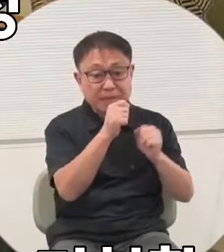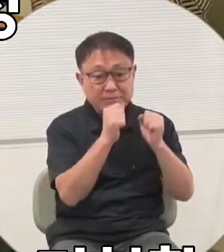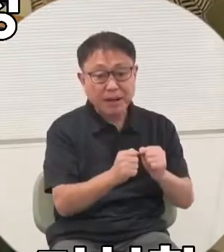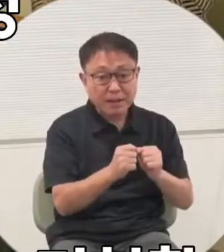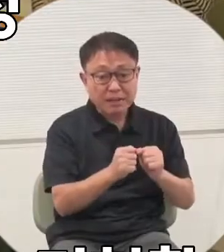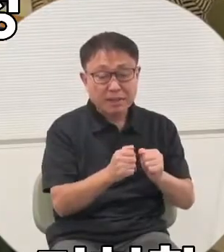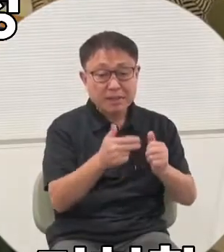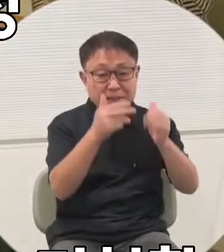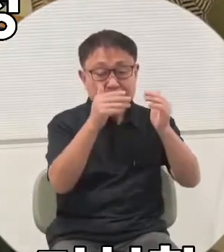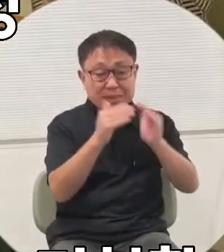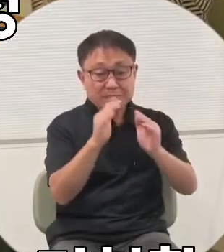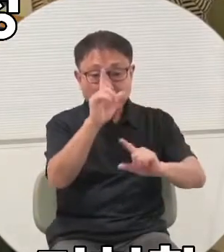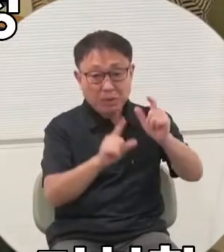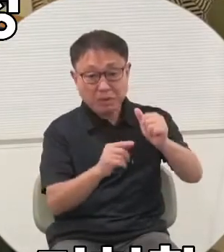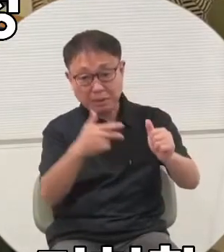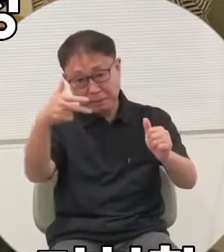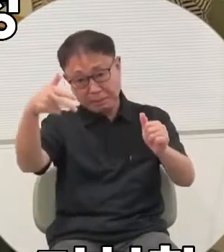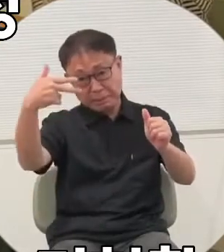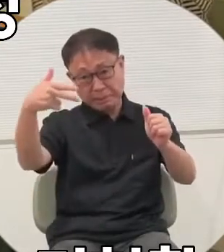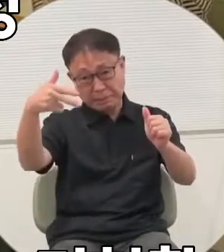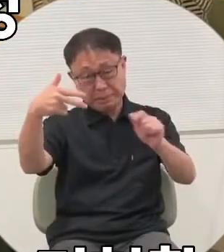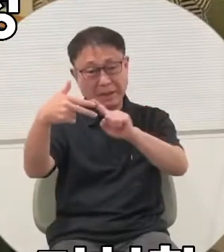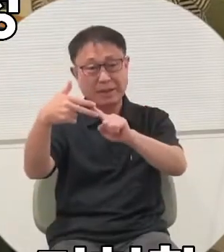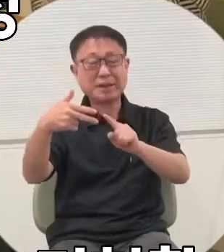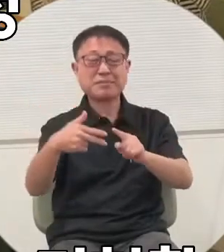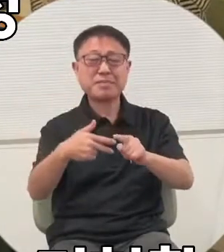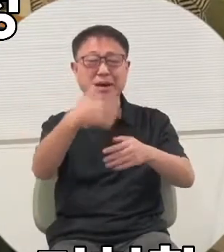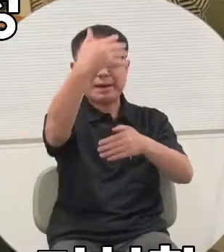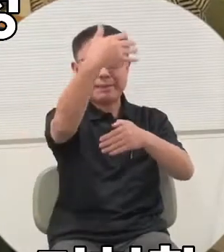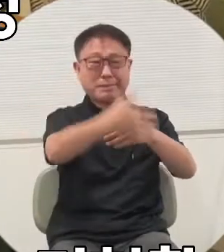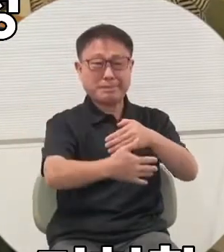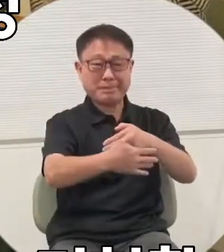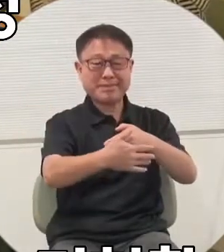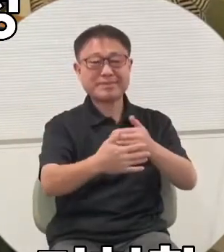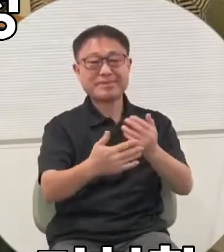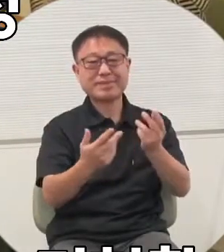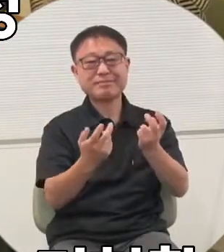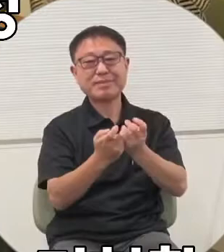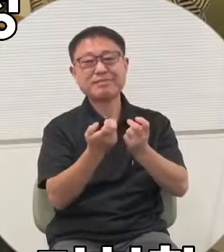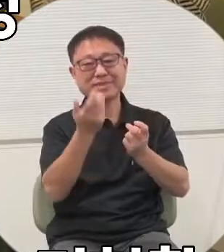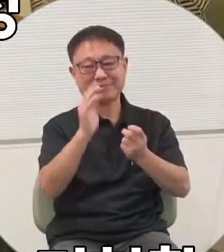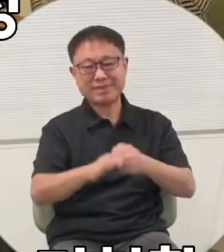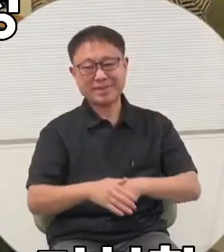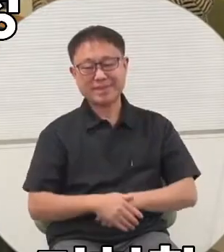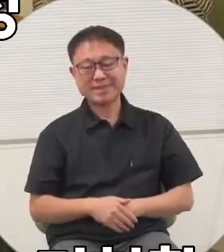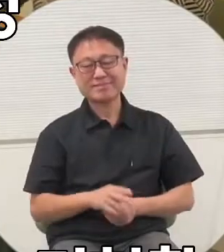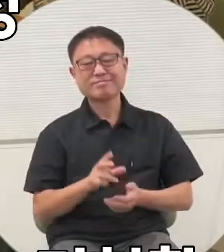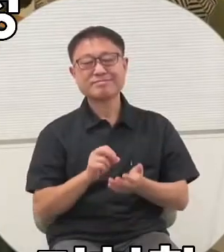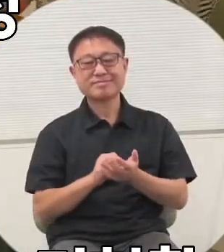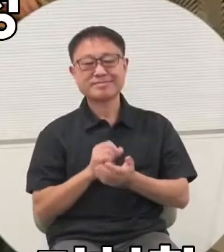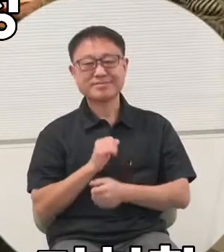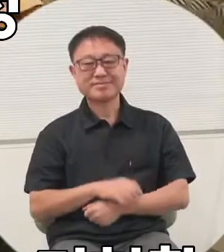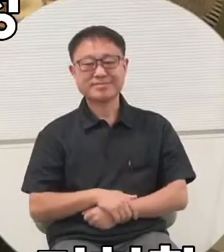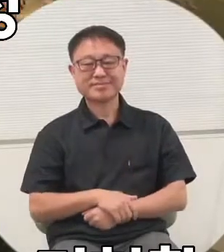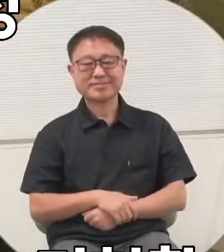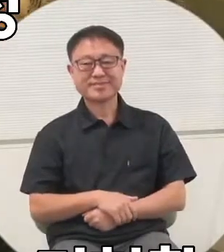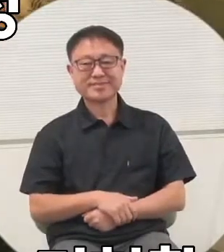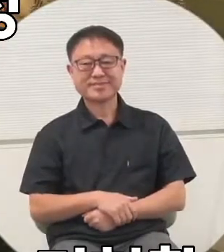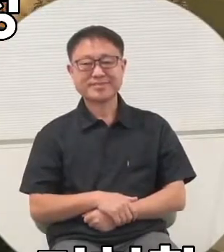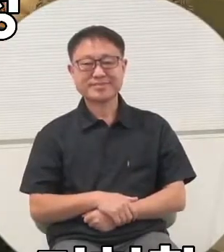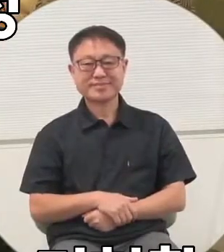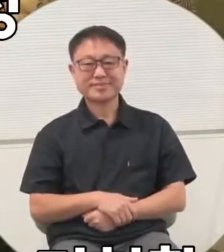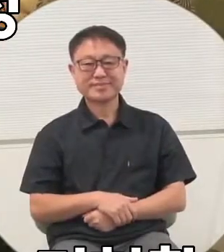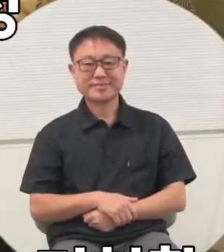싫어요. 물론 여러 가지 뭐 스크린 치는 방법도 있고요. 그렇긴 한데 그런 또 문제도 있더라고요. 그래서 야